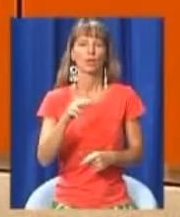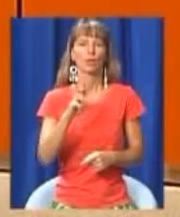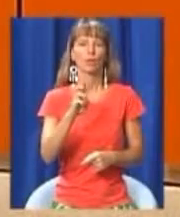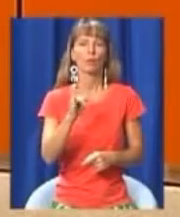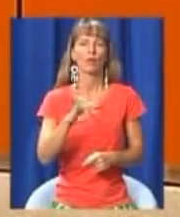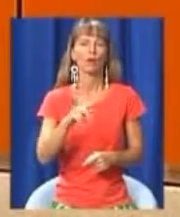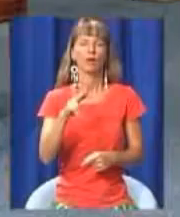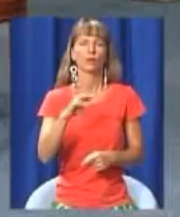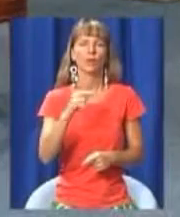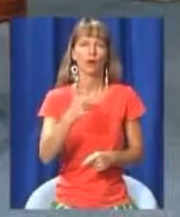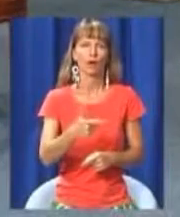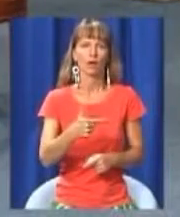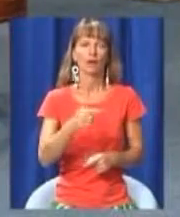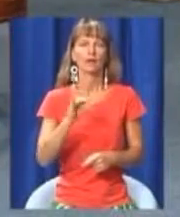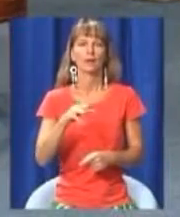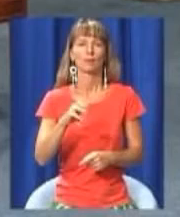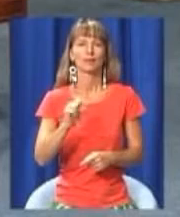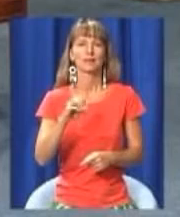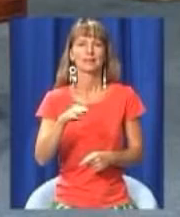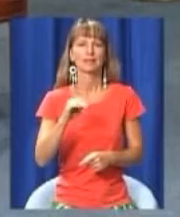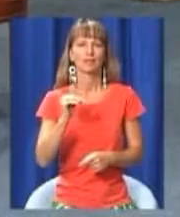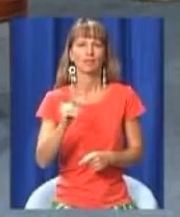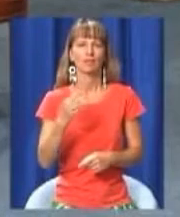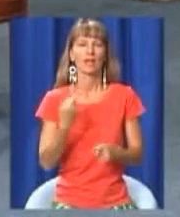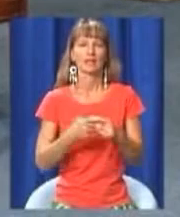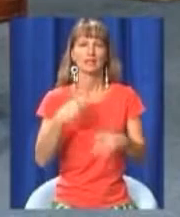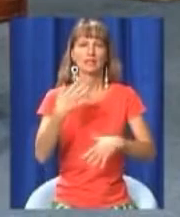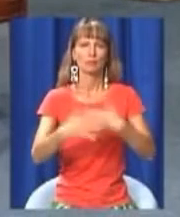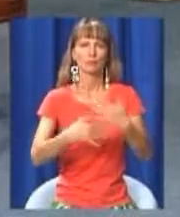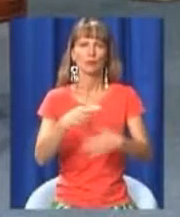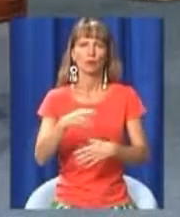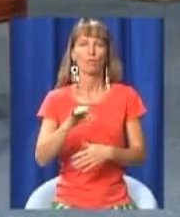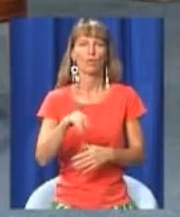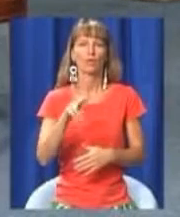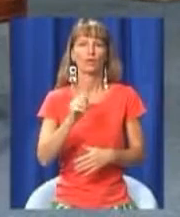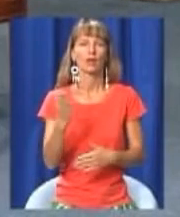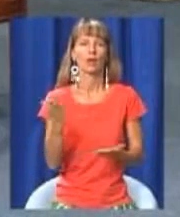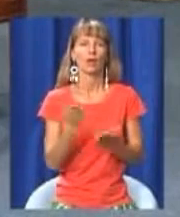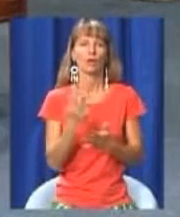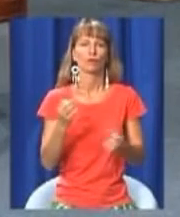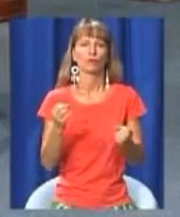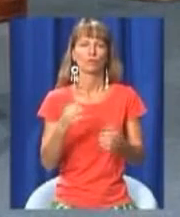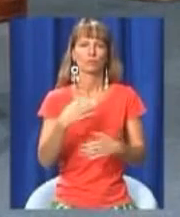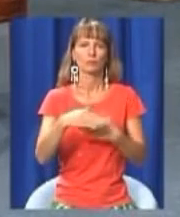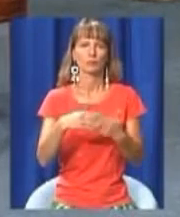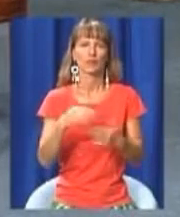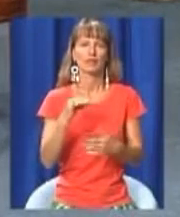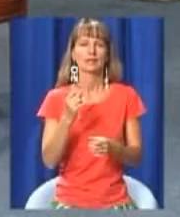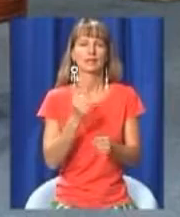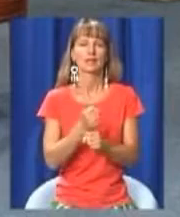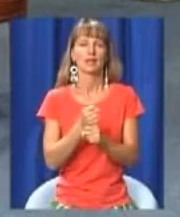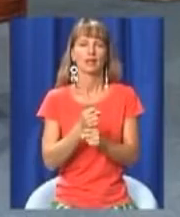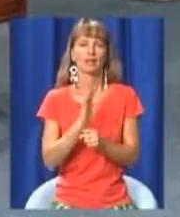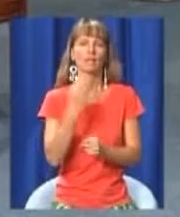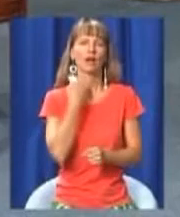Угу. Тобто це така змішана порода, да. Насправді, яка була виведена, да, в Англії в 19 столітті, до речі, при схрещуванні